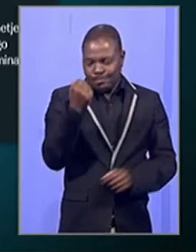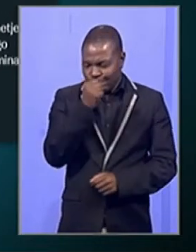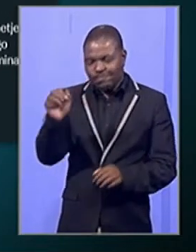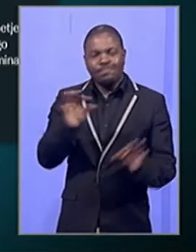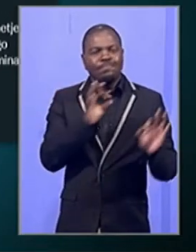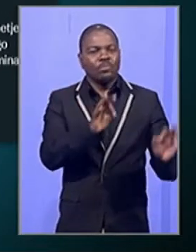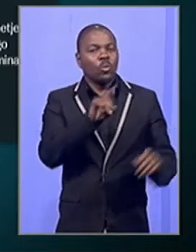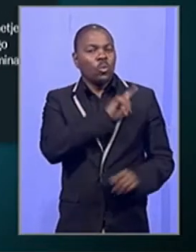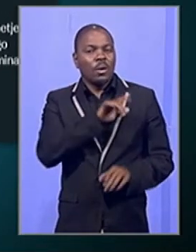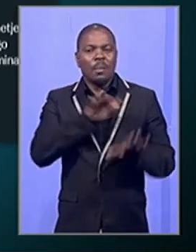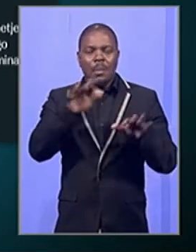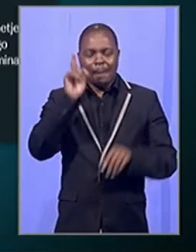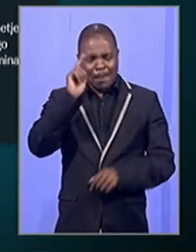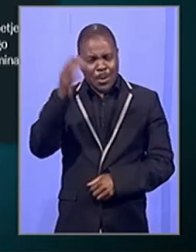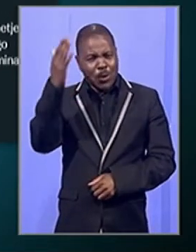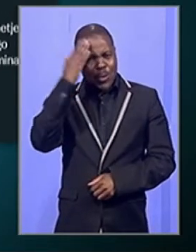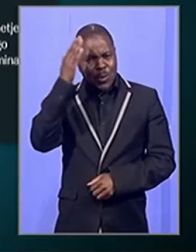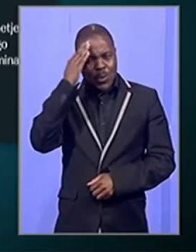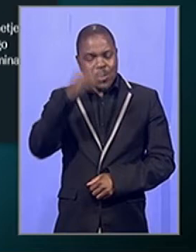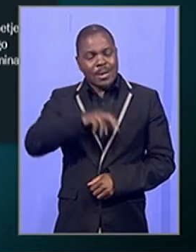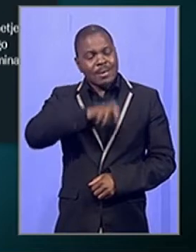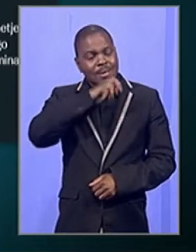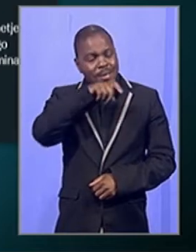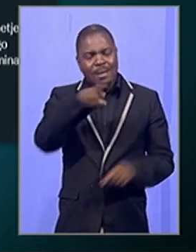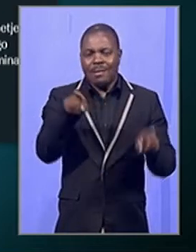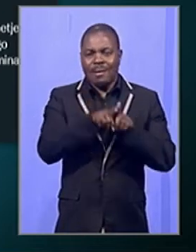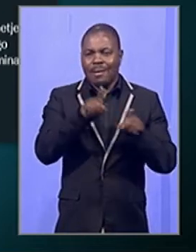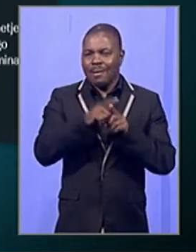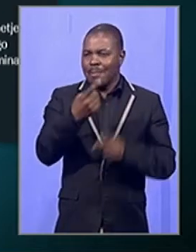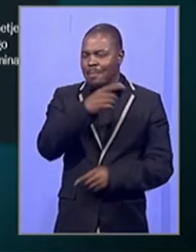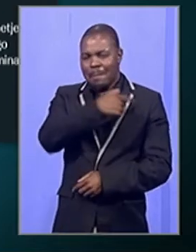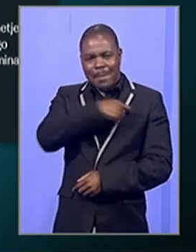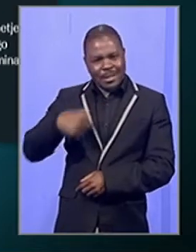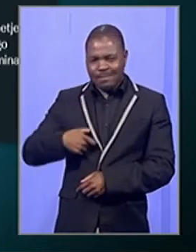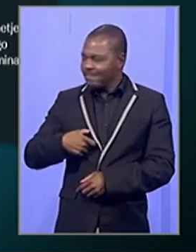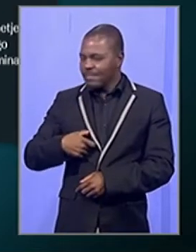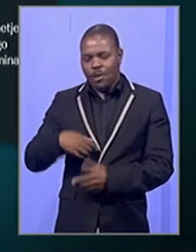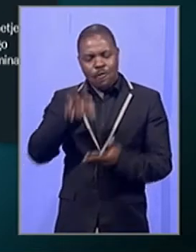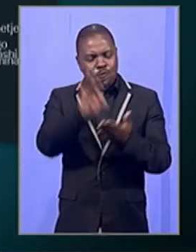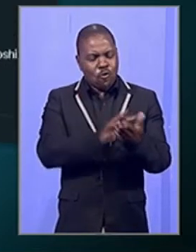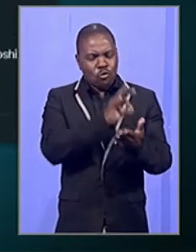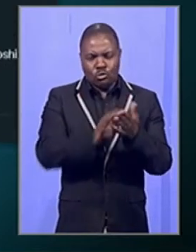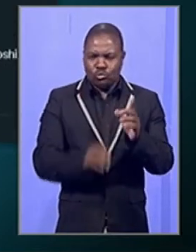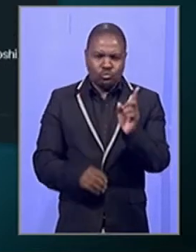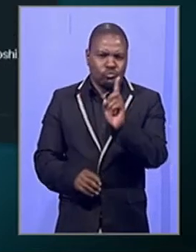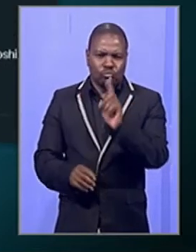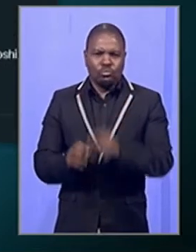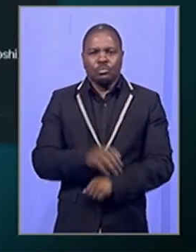gore bogoši a bo swane le bopresidente a se go vouta.